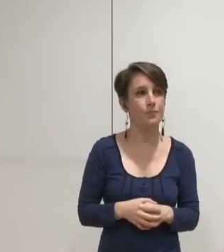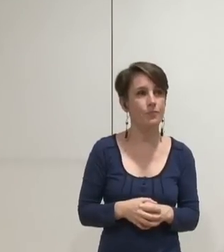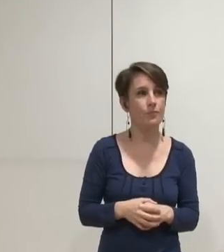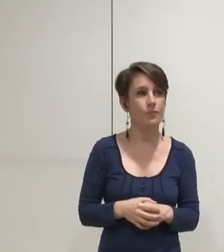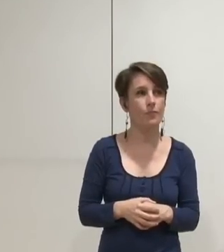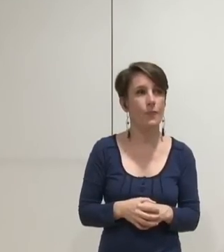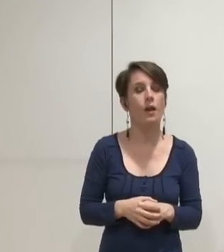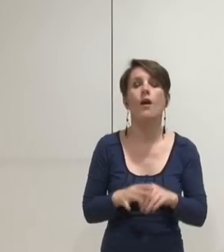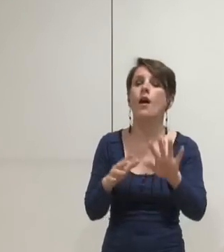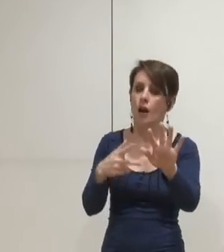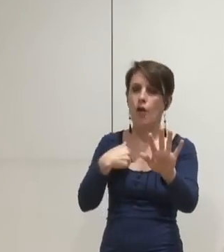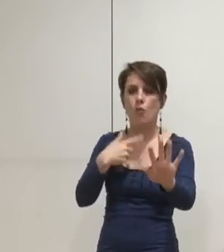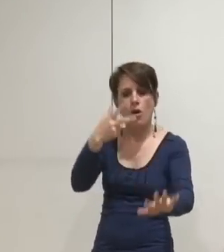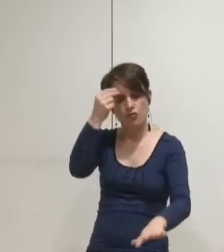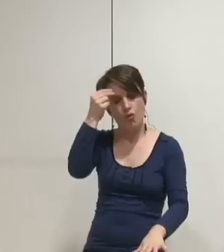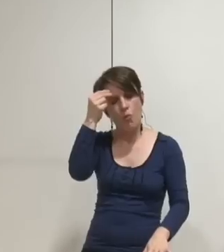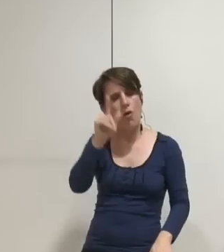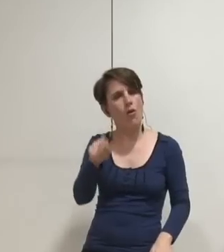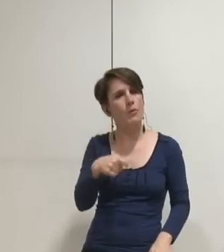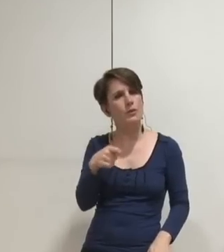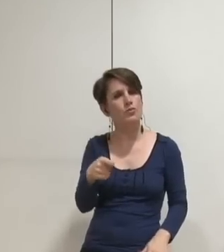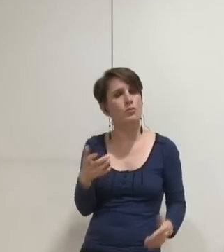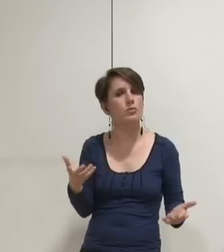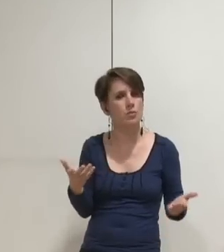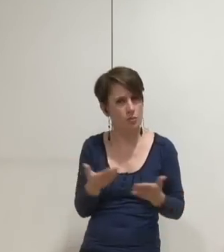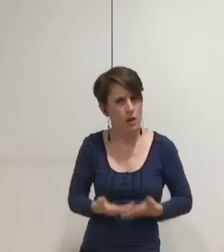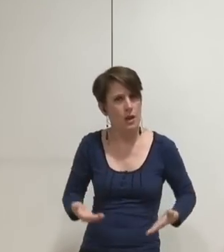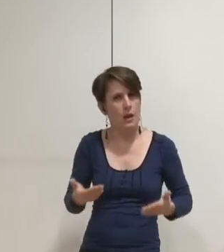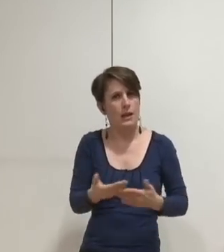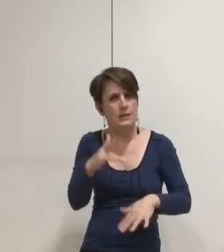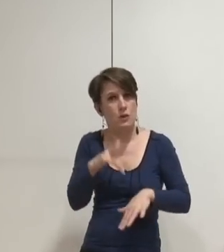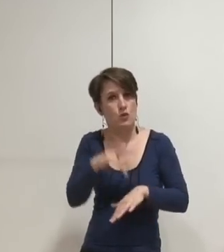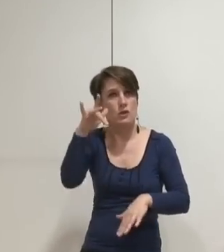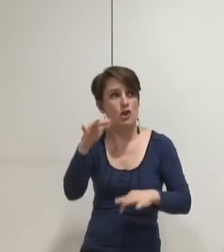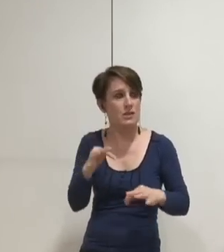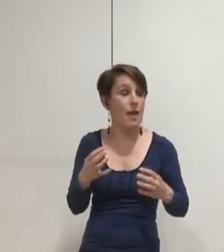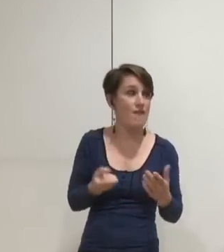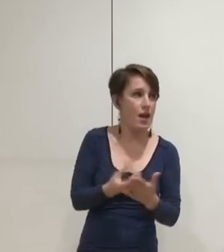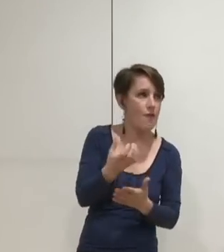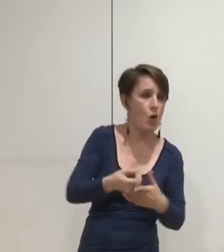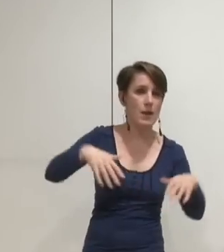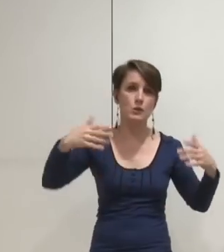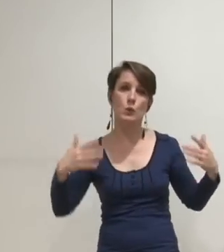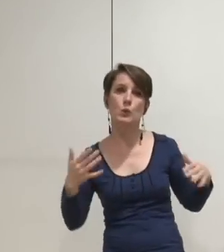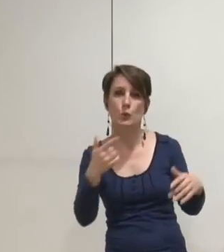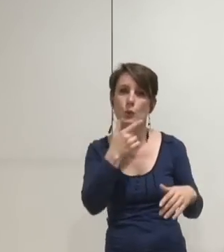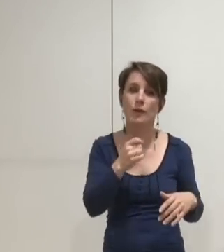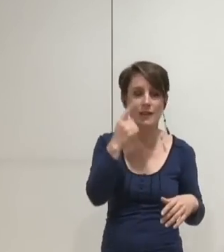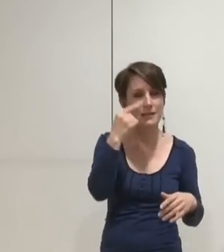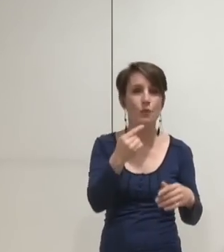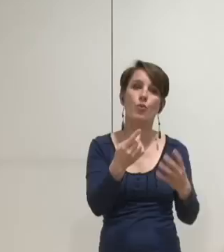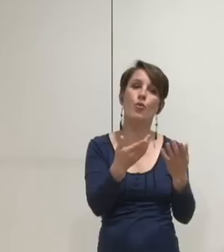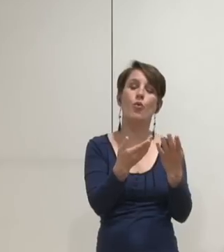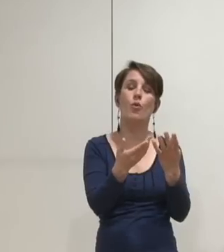et je comprends que ce soit un élément un élément pardon délicat en terme d'information tant en direction des membres de la commission d'appel